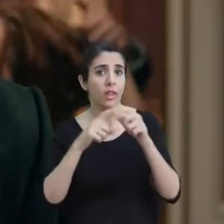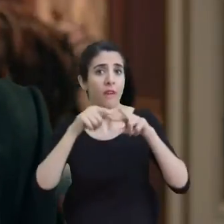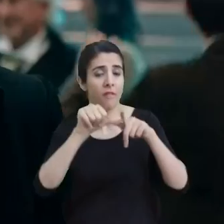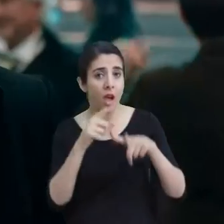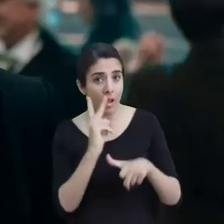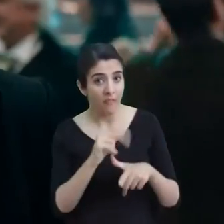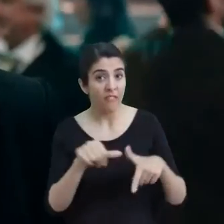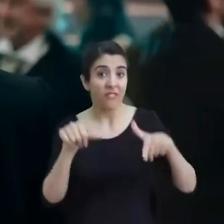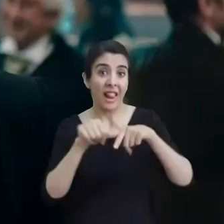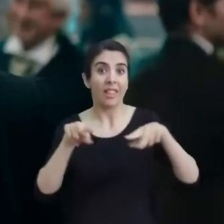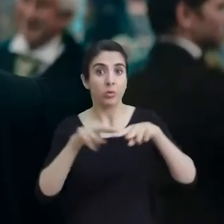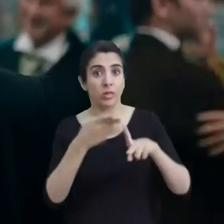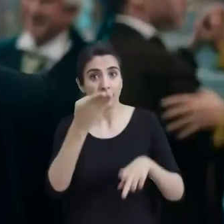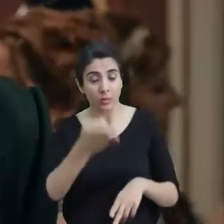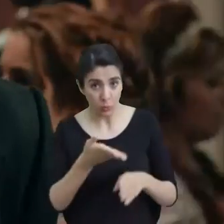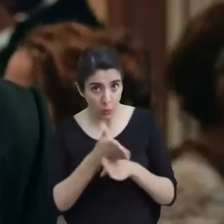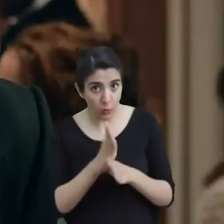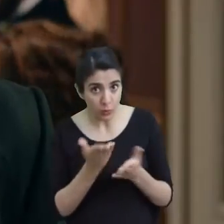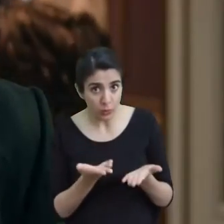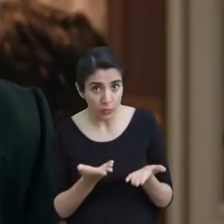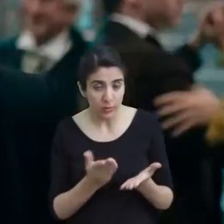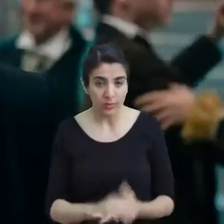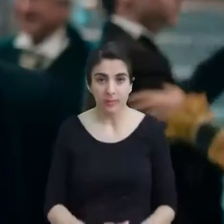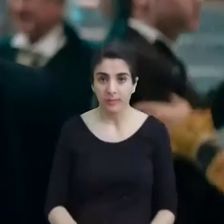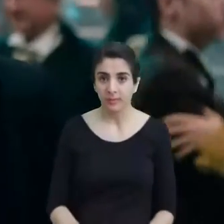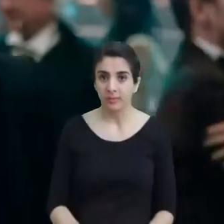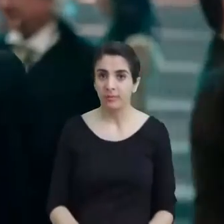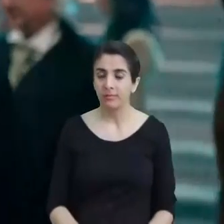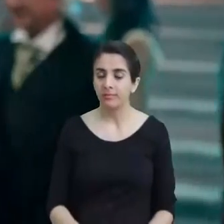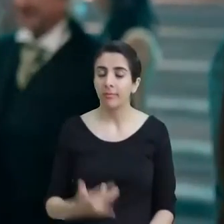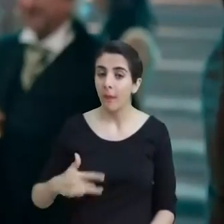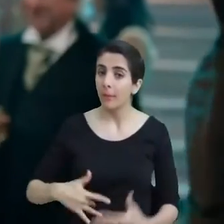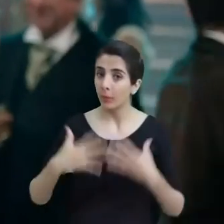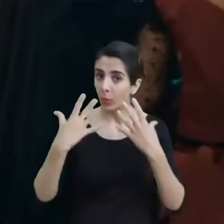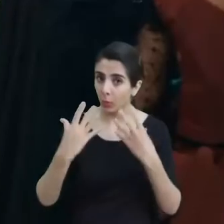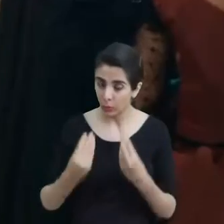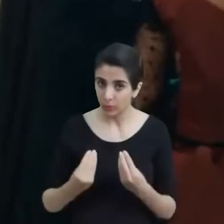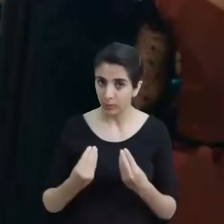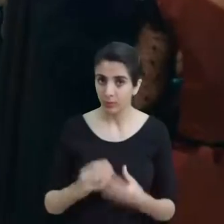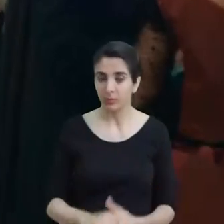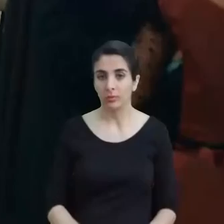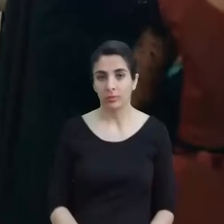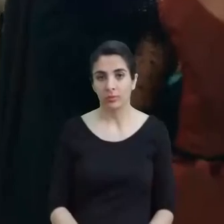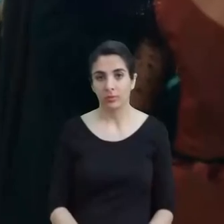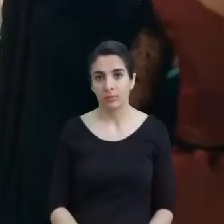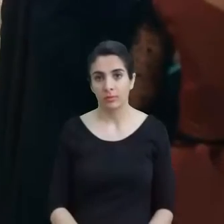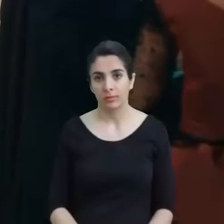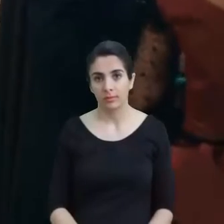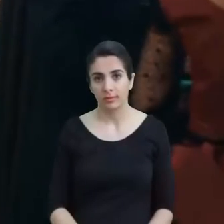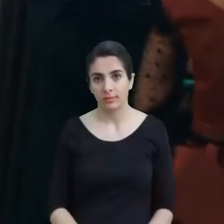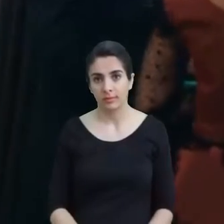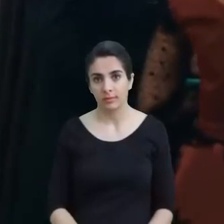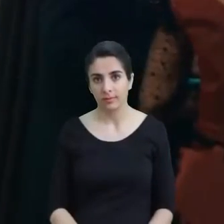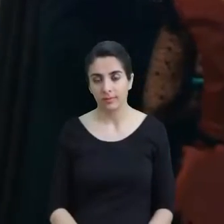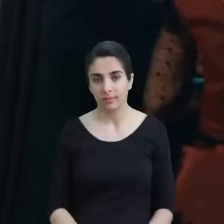Mustafa. Filinta Mustafa değil mi? Mustafa ondan bir hayli uzun. Müşerif oldu. Kadıyla tokalaştılar,